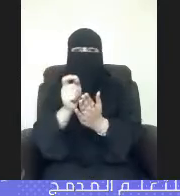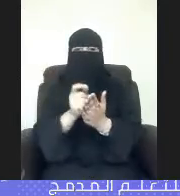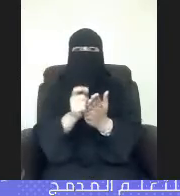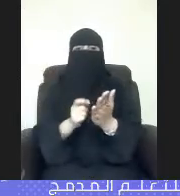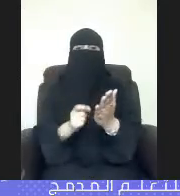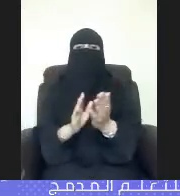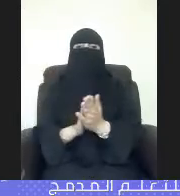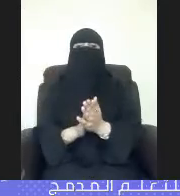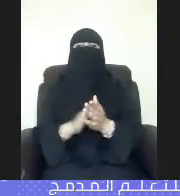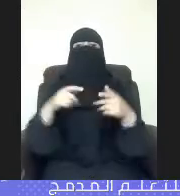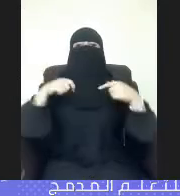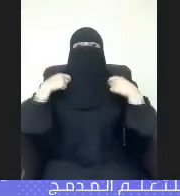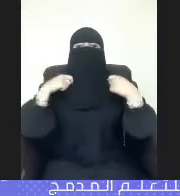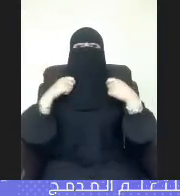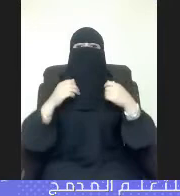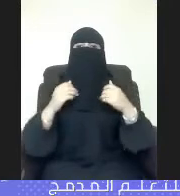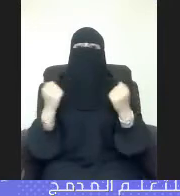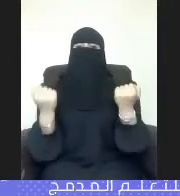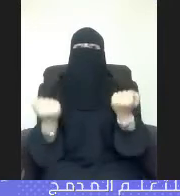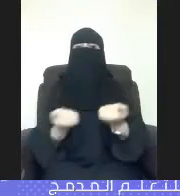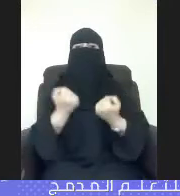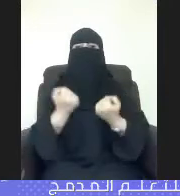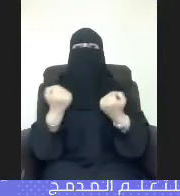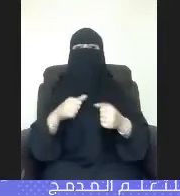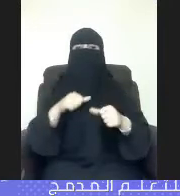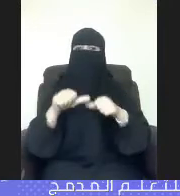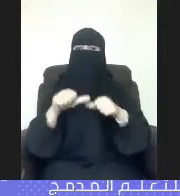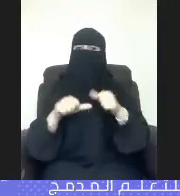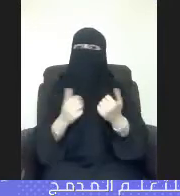دربت أكثر من